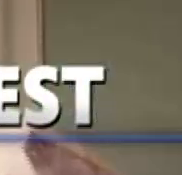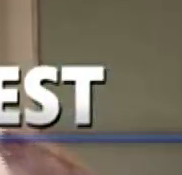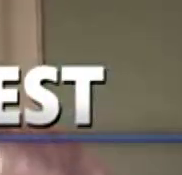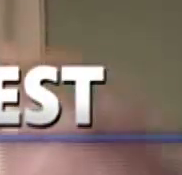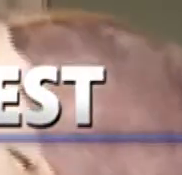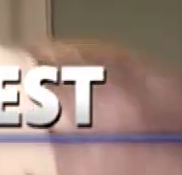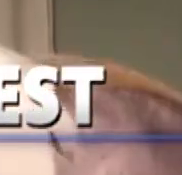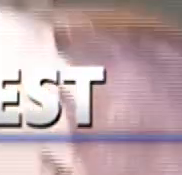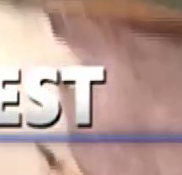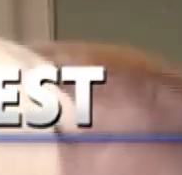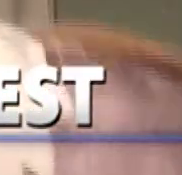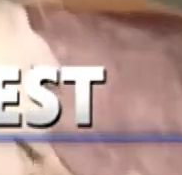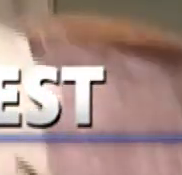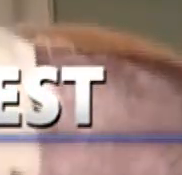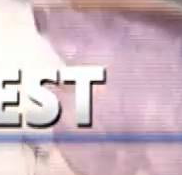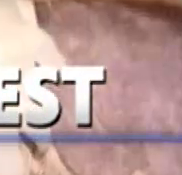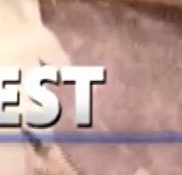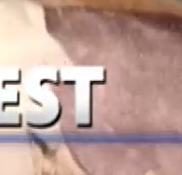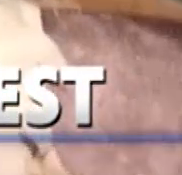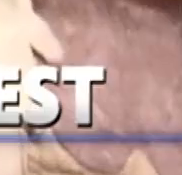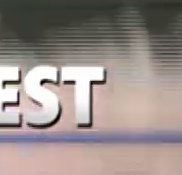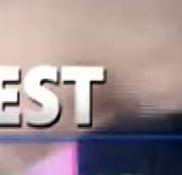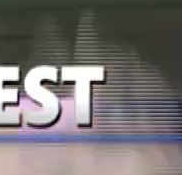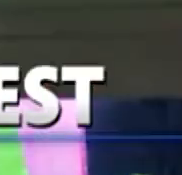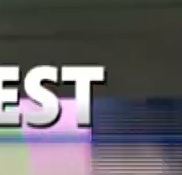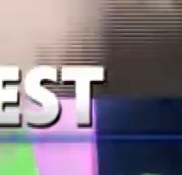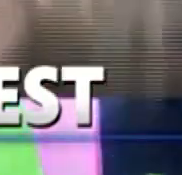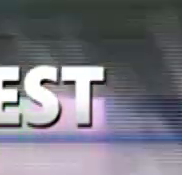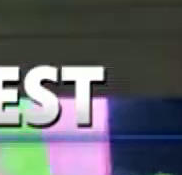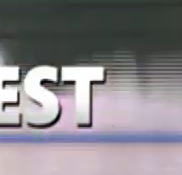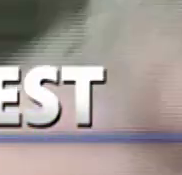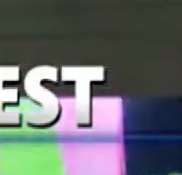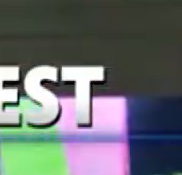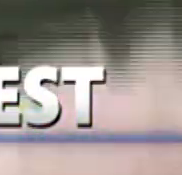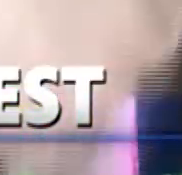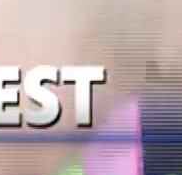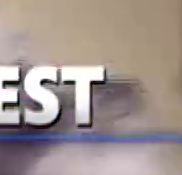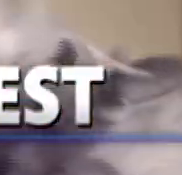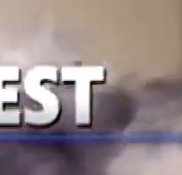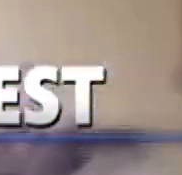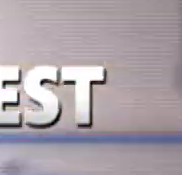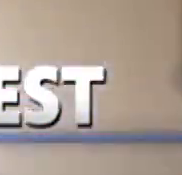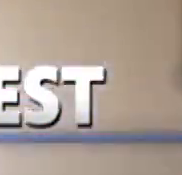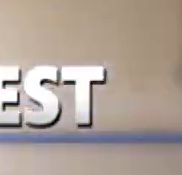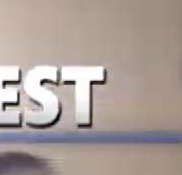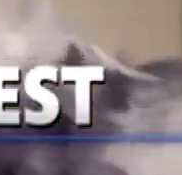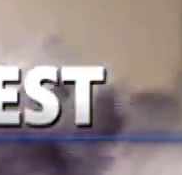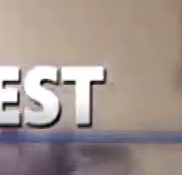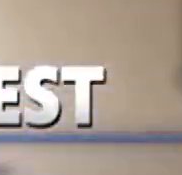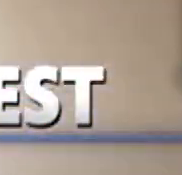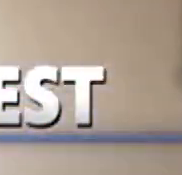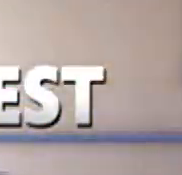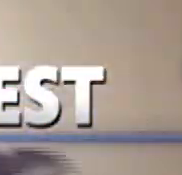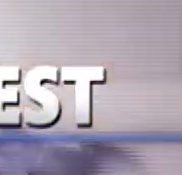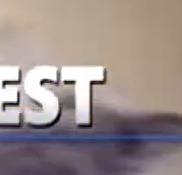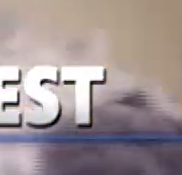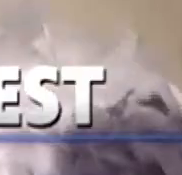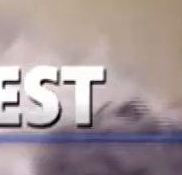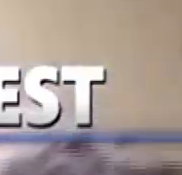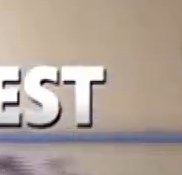At pagaya sa huni ng mga seagull, tampok sa isang contest sa Belgium.